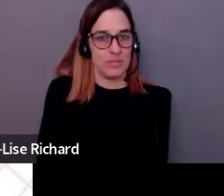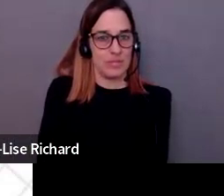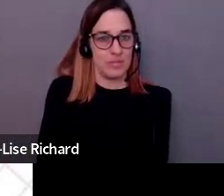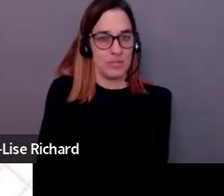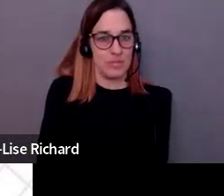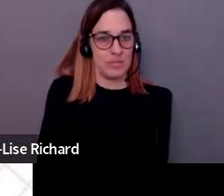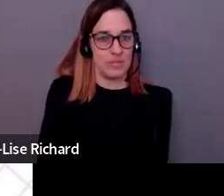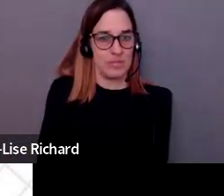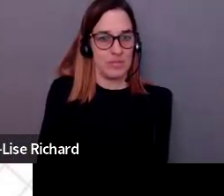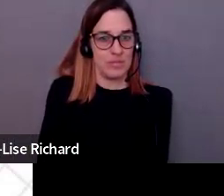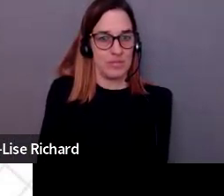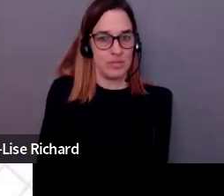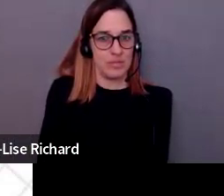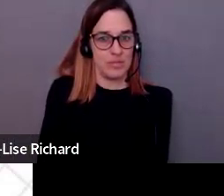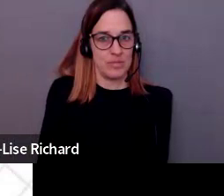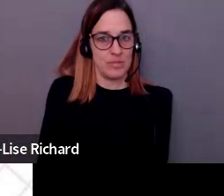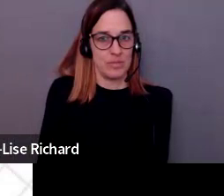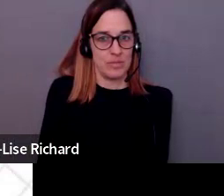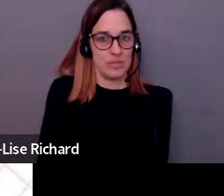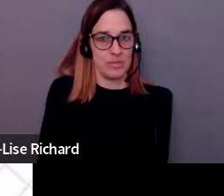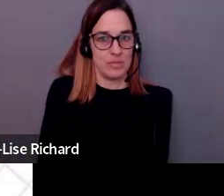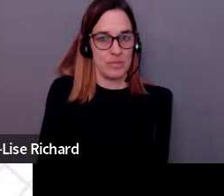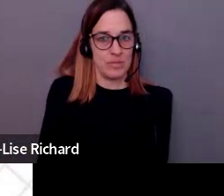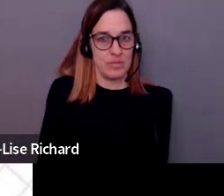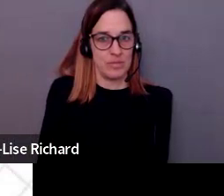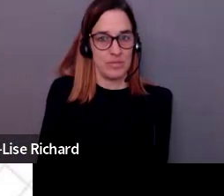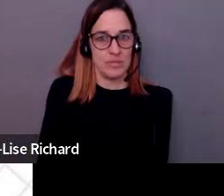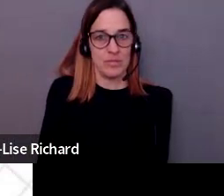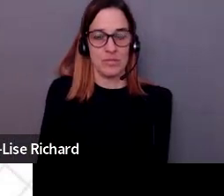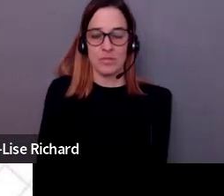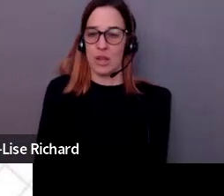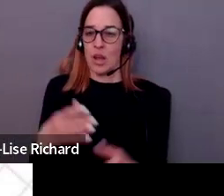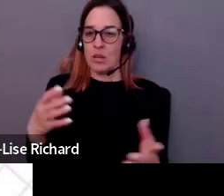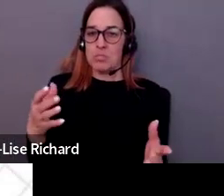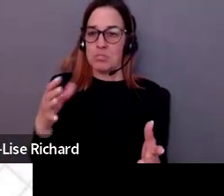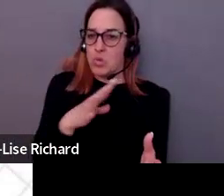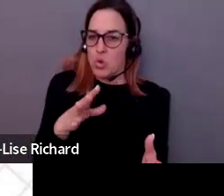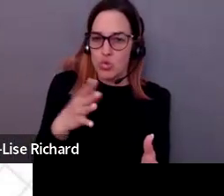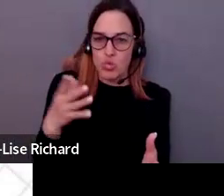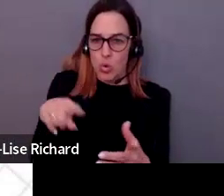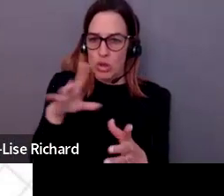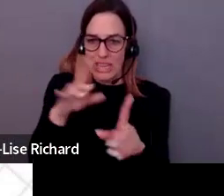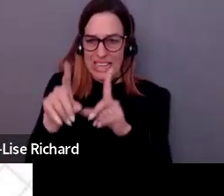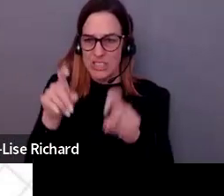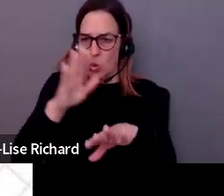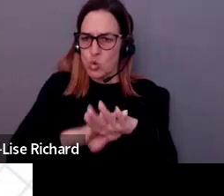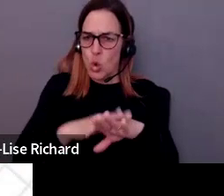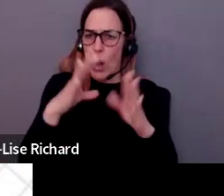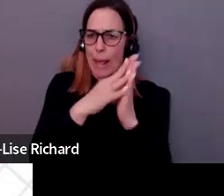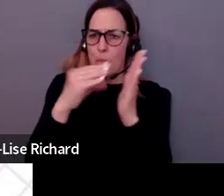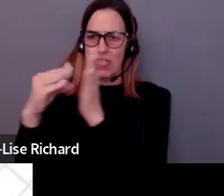peut-être que, tu sais, là, est-ce qu'il y a des gens qui ont des questions sur les morphologies avant que je tombe dans les classiques d'une garde-robe?